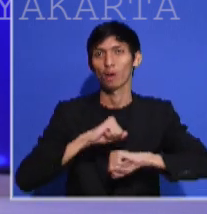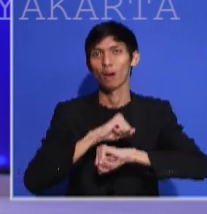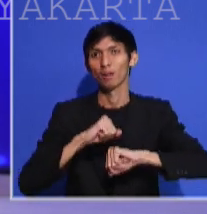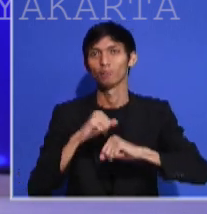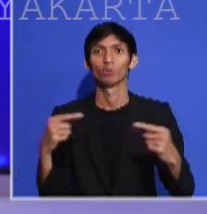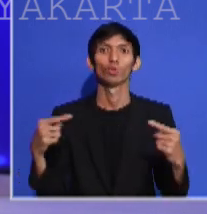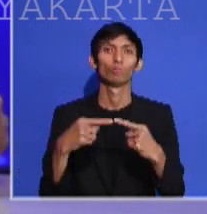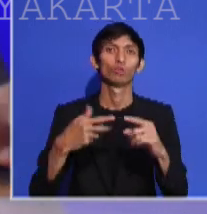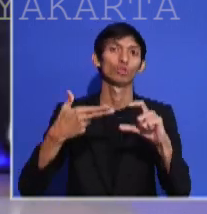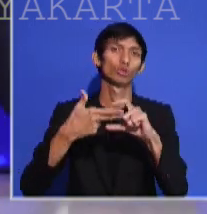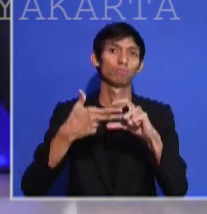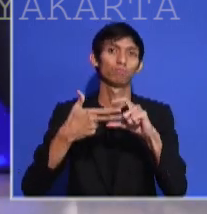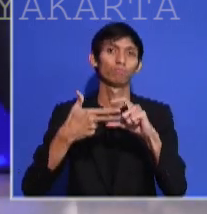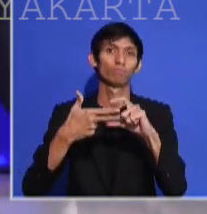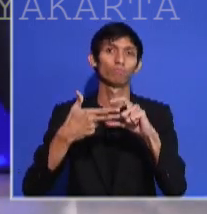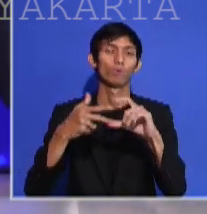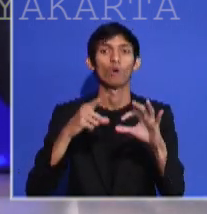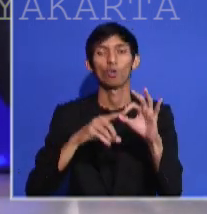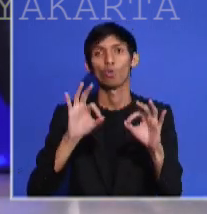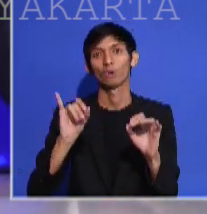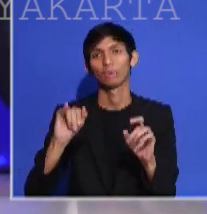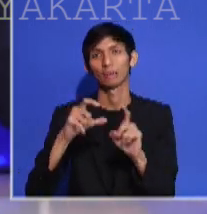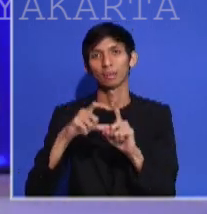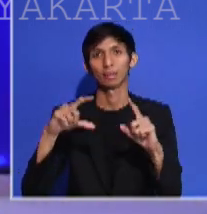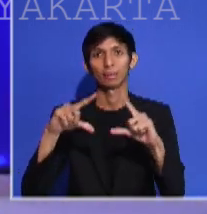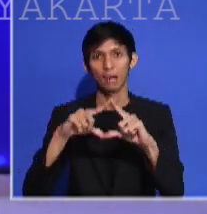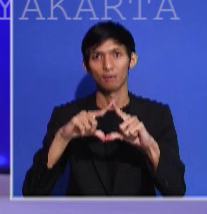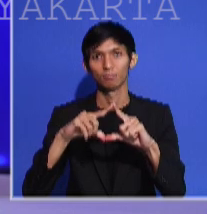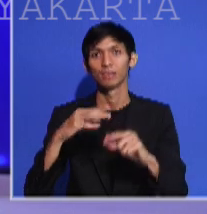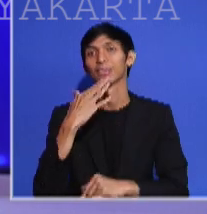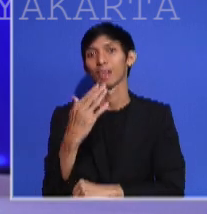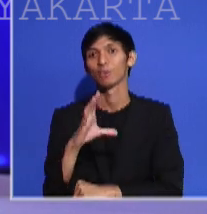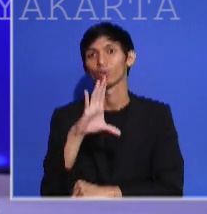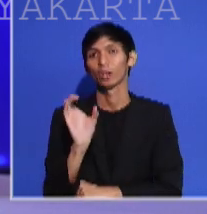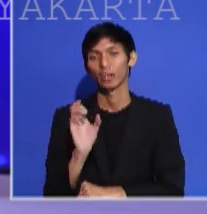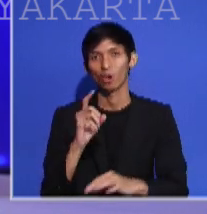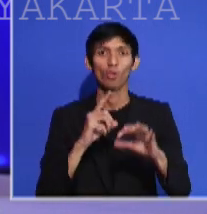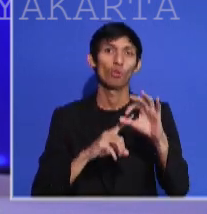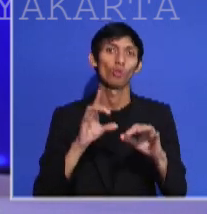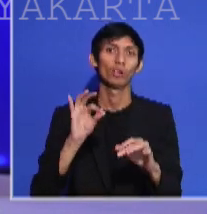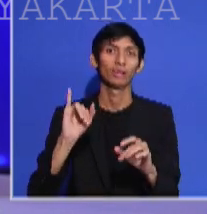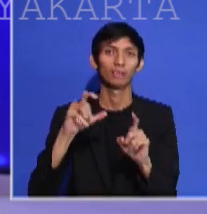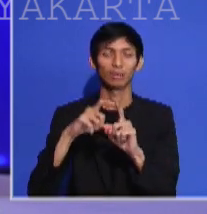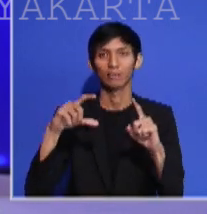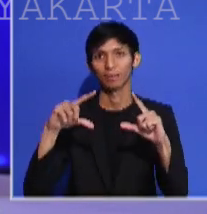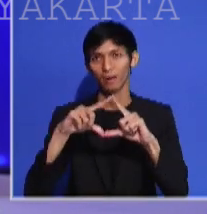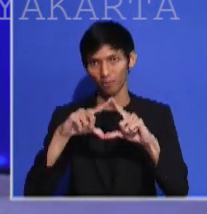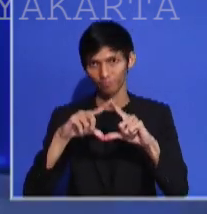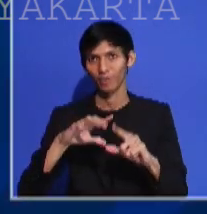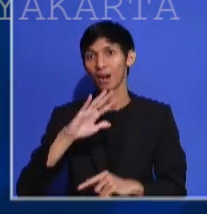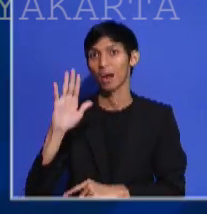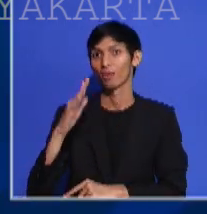saluran Zoom dengan konitah ikhtiar syakuro Selamat sore konitah ya Halo selamat